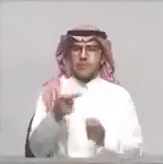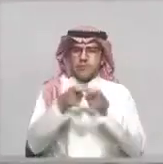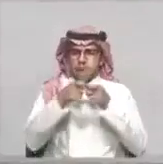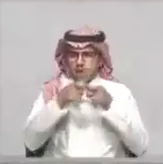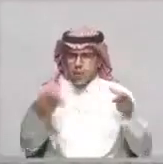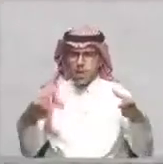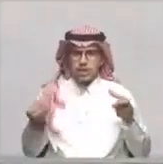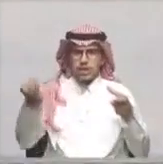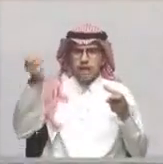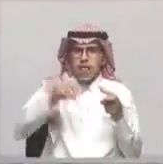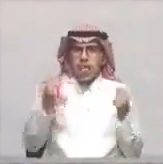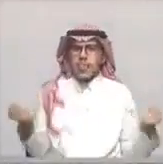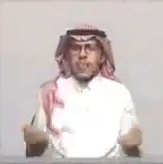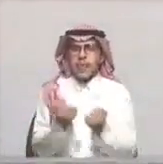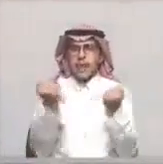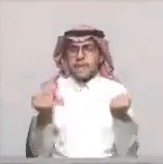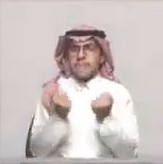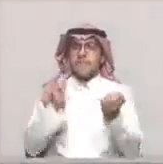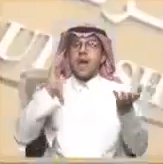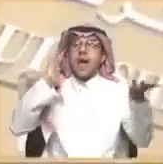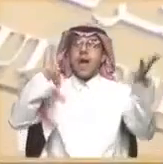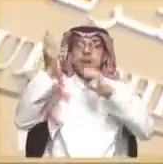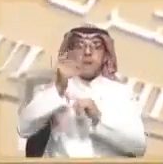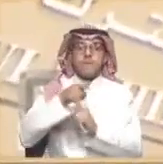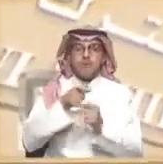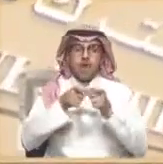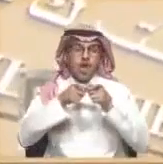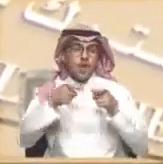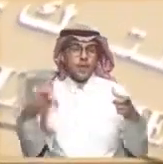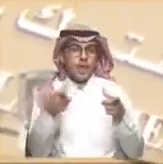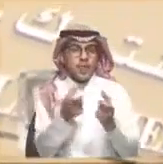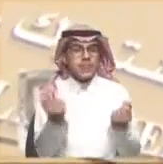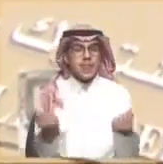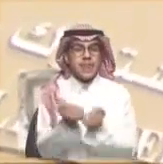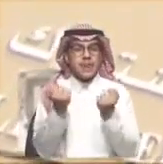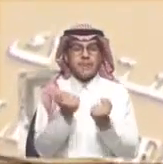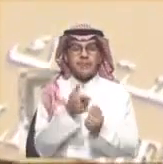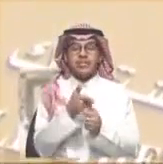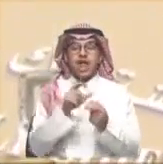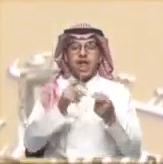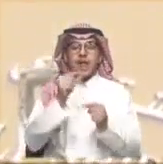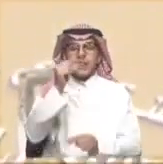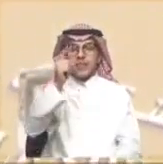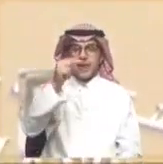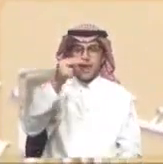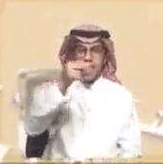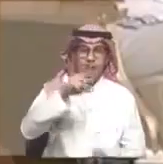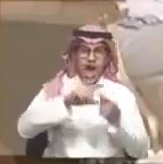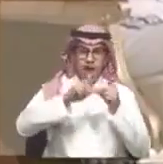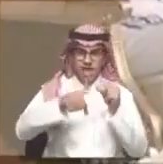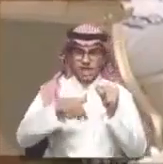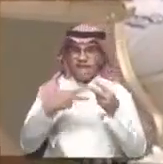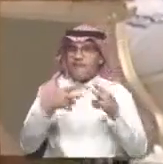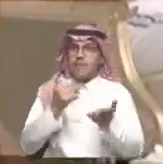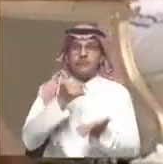وأكبر مناورات عسكرية مشتركة في العالم، تمرين درع الخليج المشترك واحد الذي تستضيفه